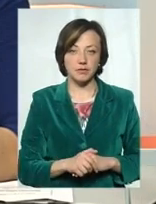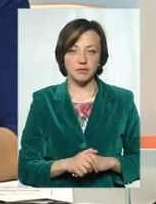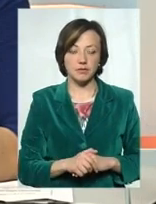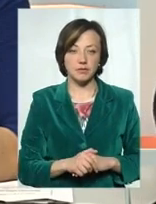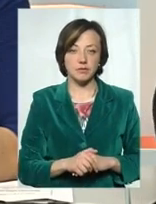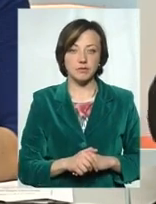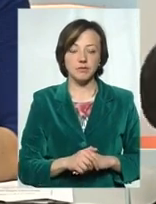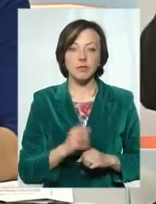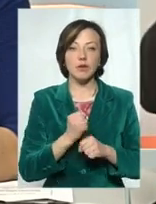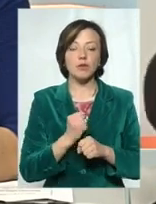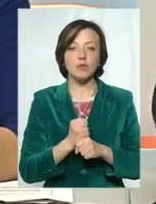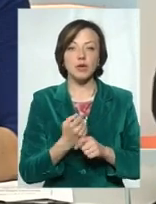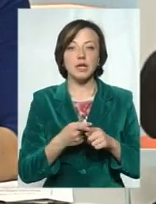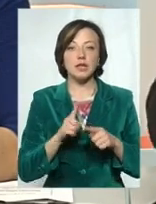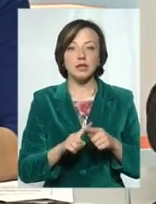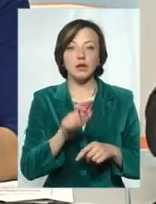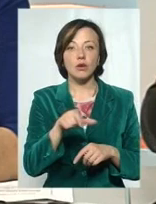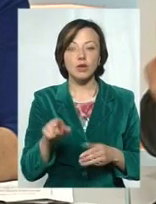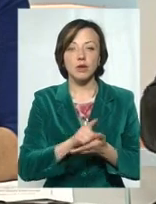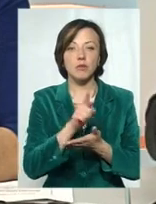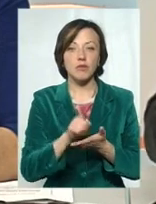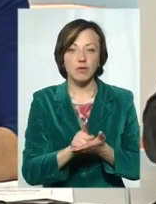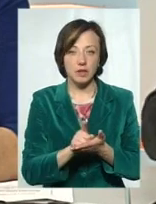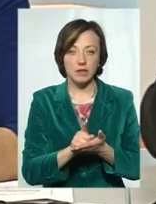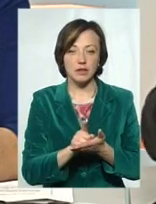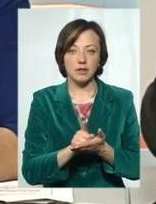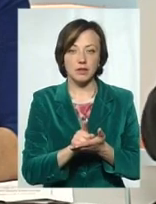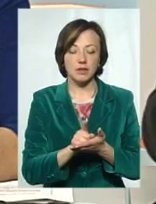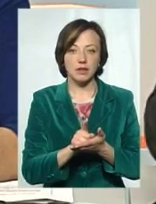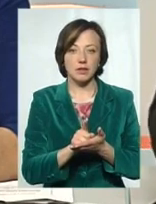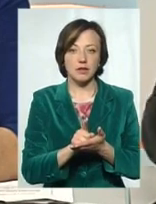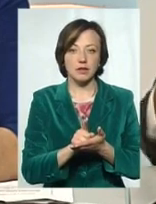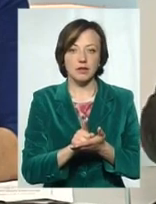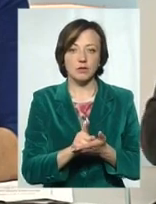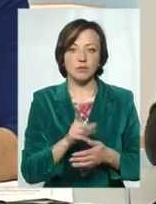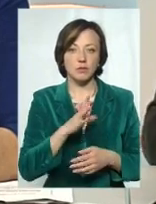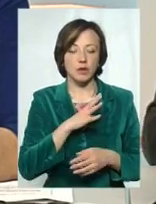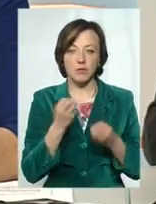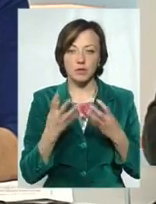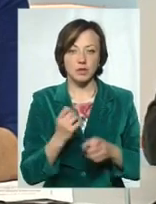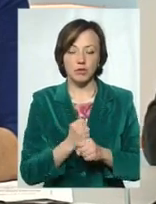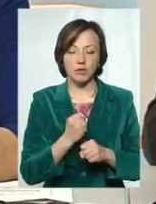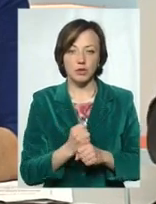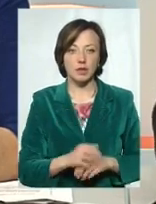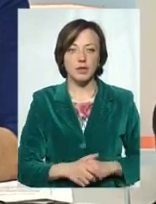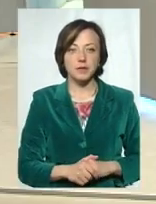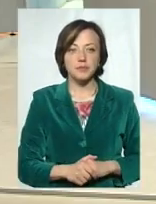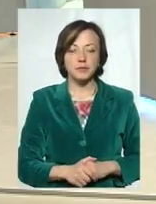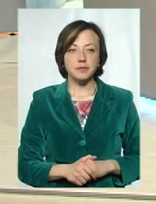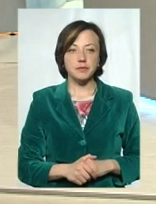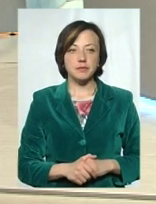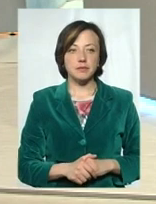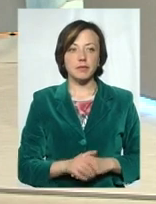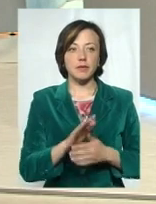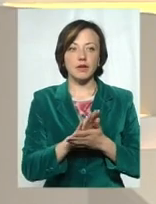про те, робота тих людей повинна, іменно за слово віддачі, щоб так, то не проста робота.